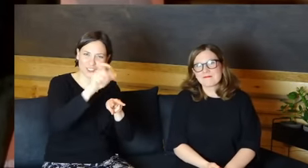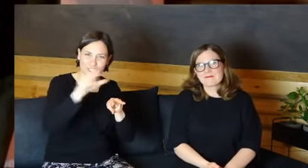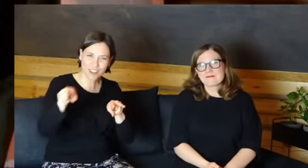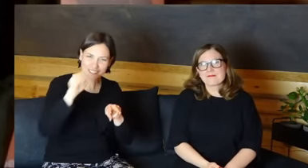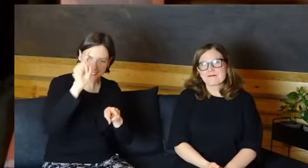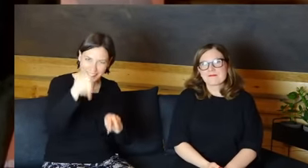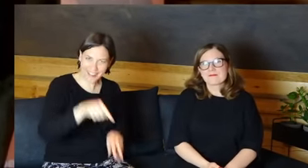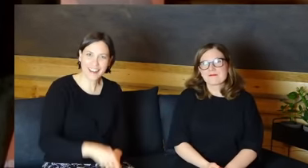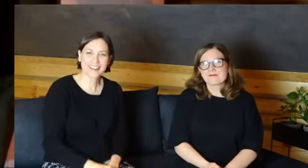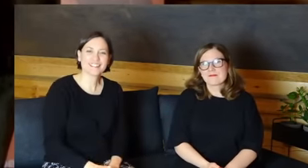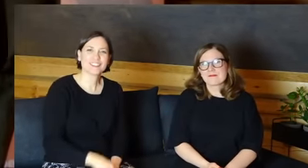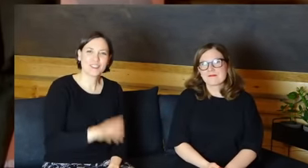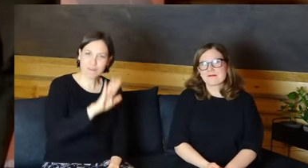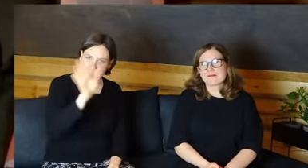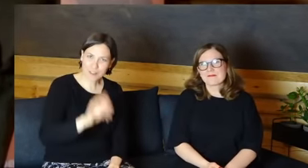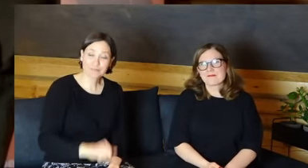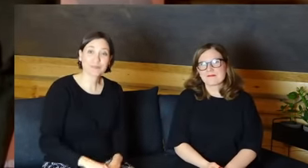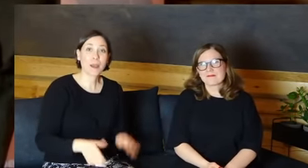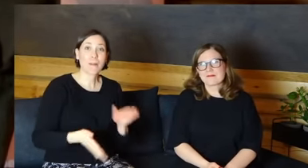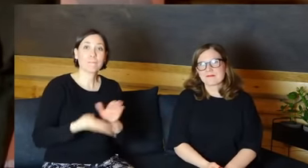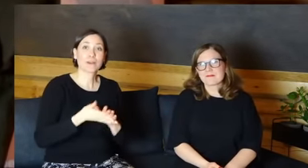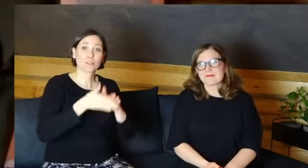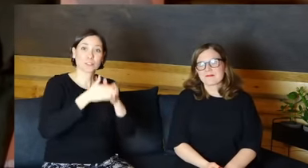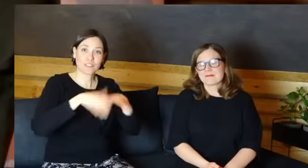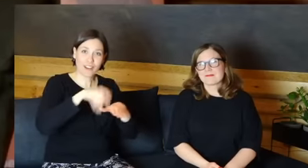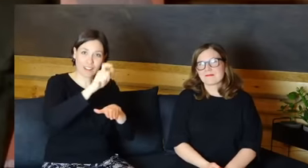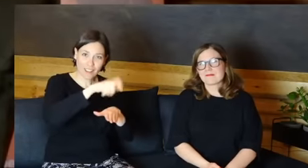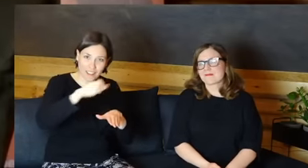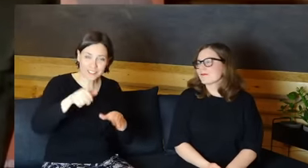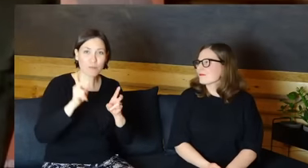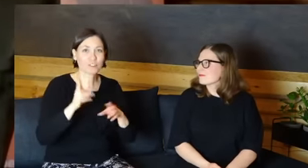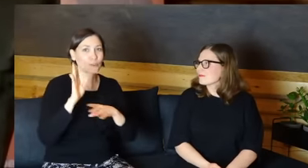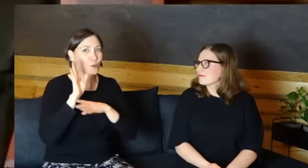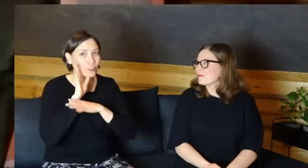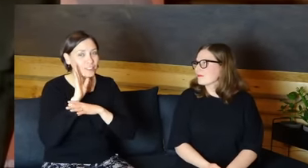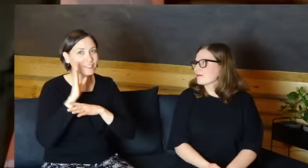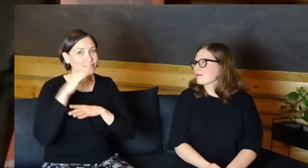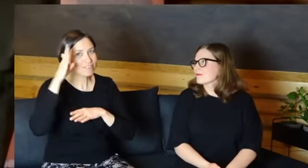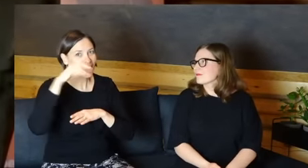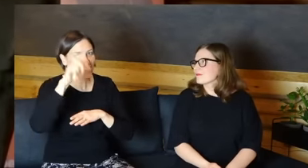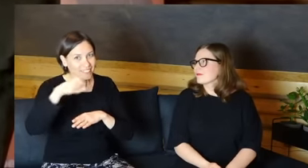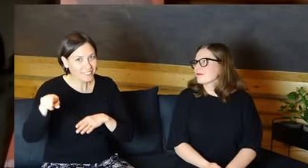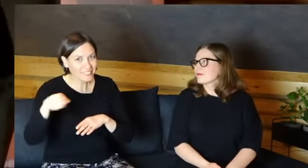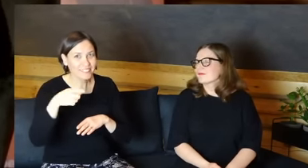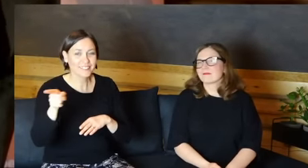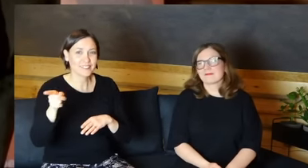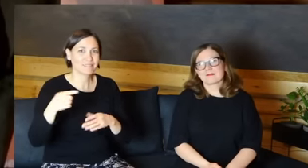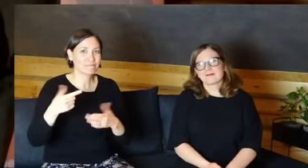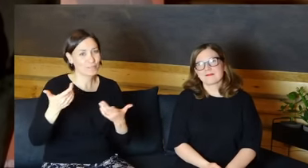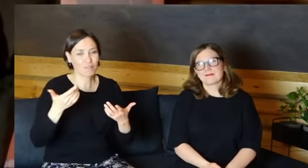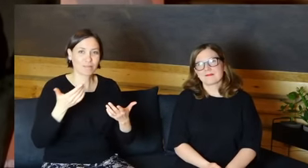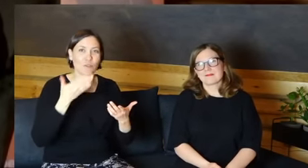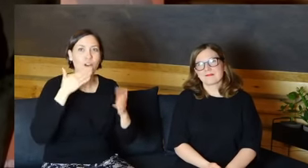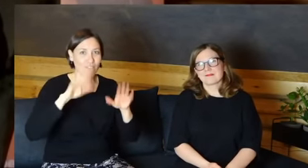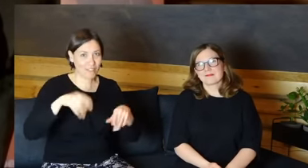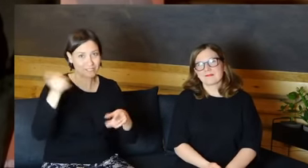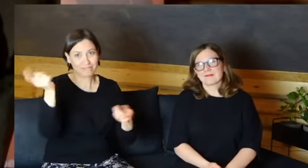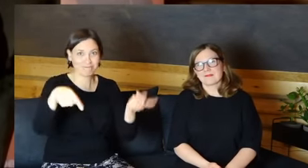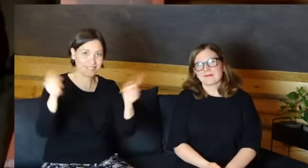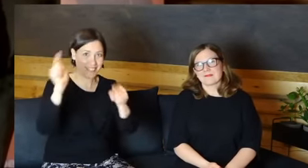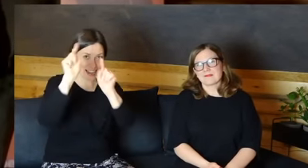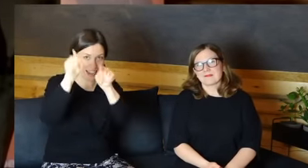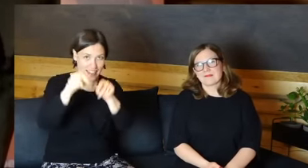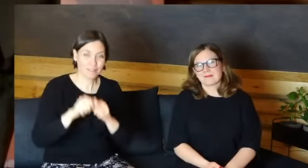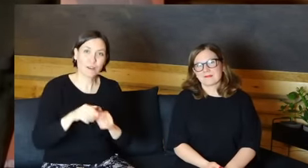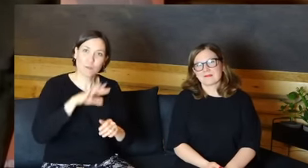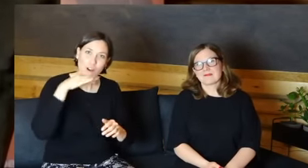toisella puolella, perustavalaiset ja kotiväki ja ketä sitten teitä sinne onkaan eksynyt, niin mukavaa, että olet tullut